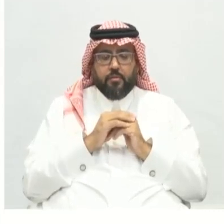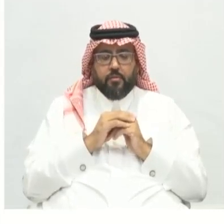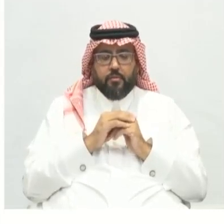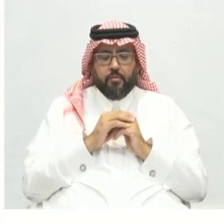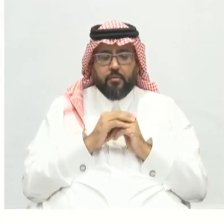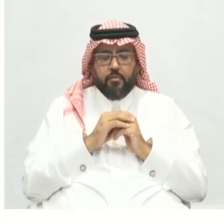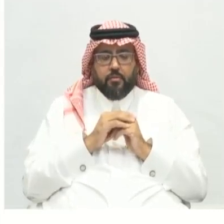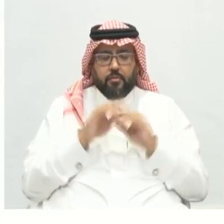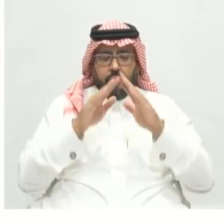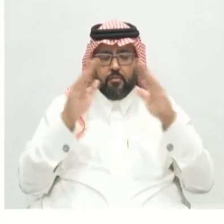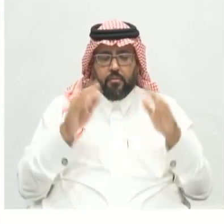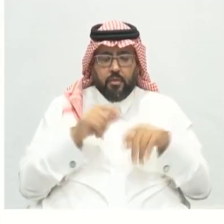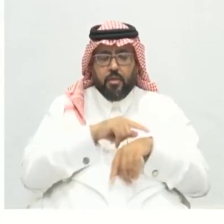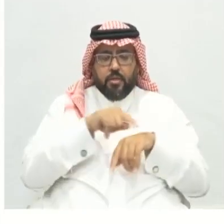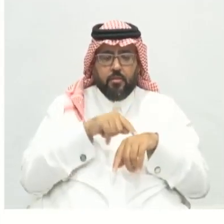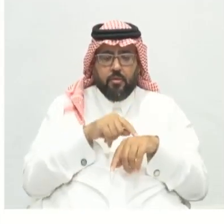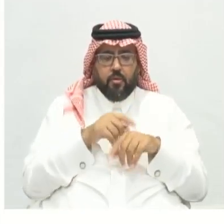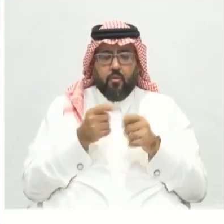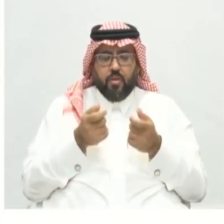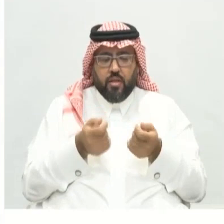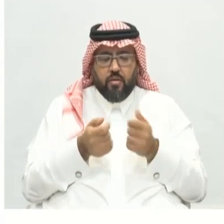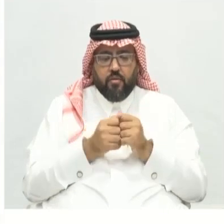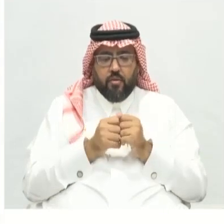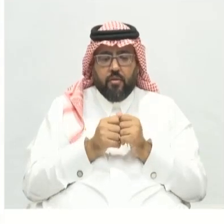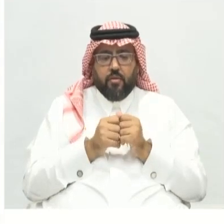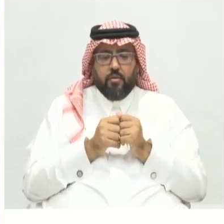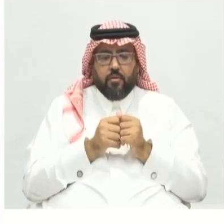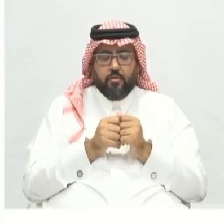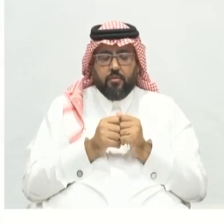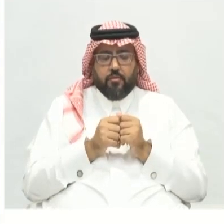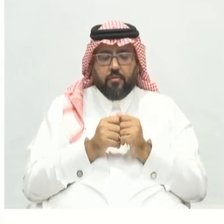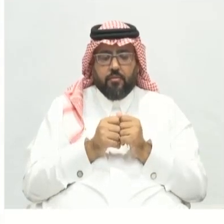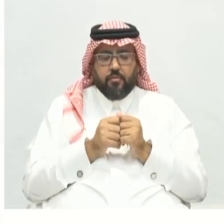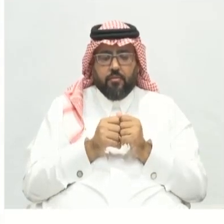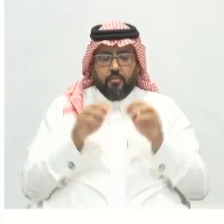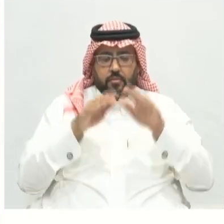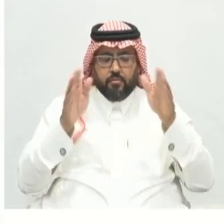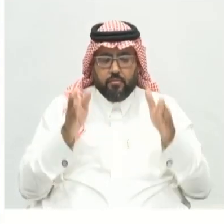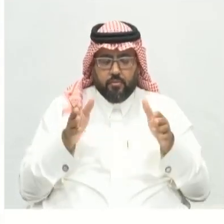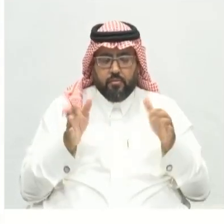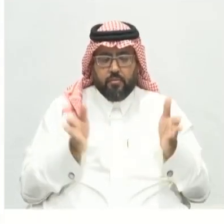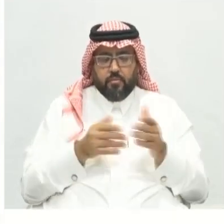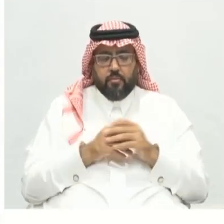وهي النطاق والزمن والتكلفه احسنت و الاطراف